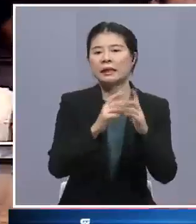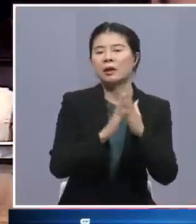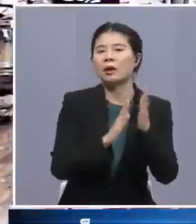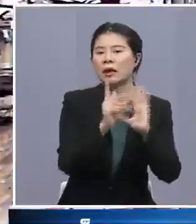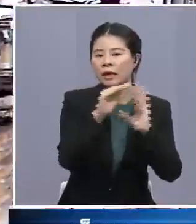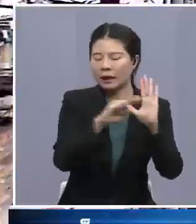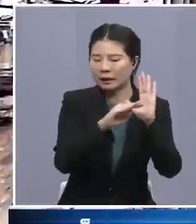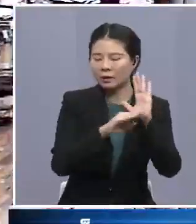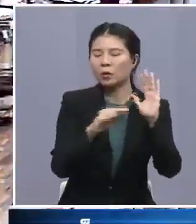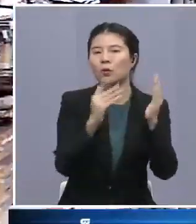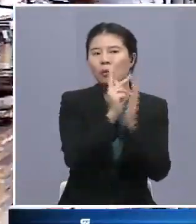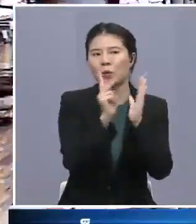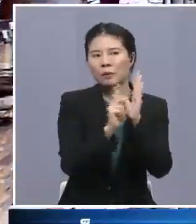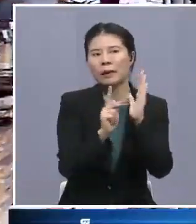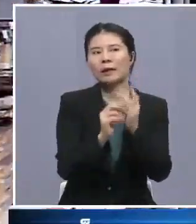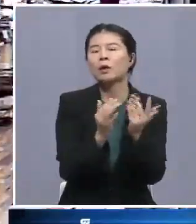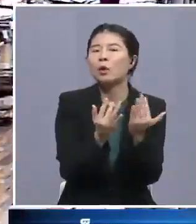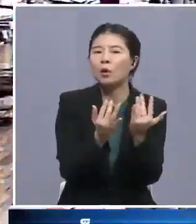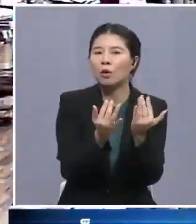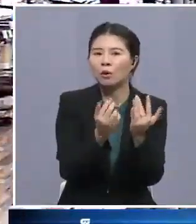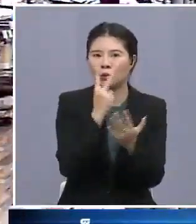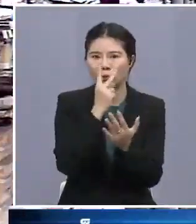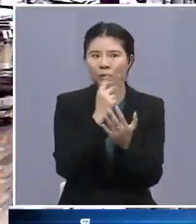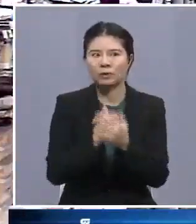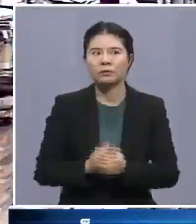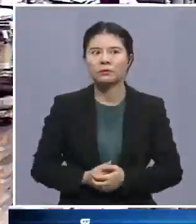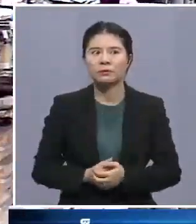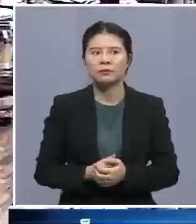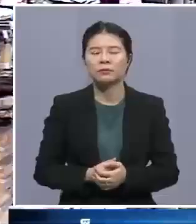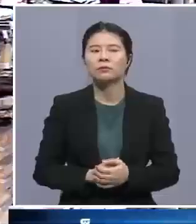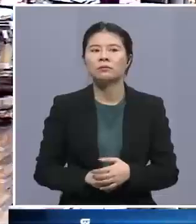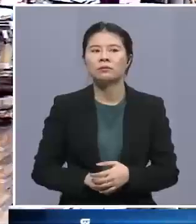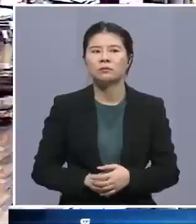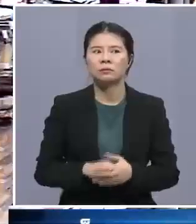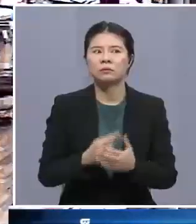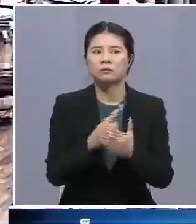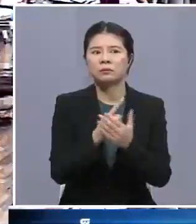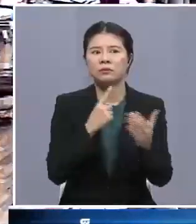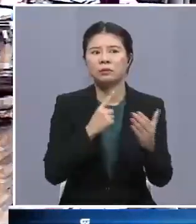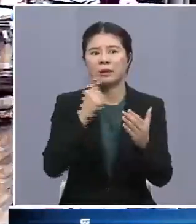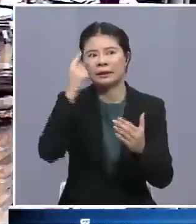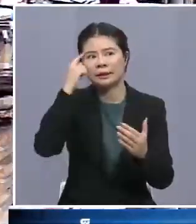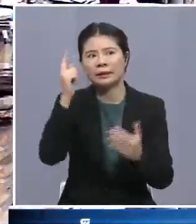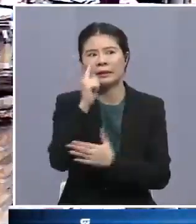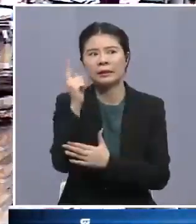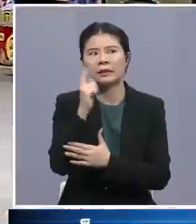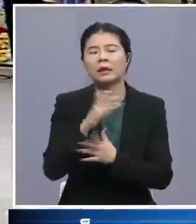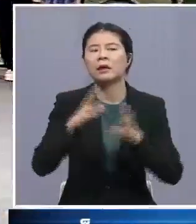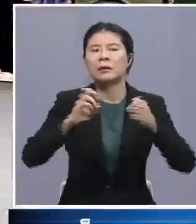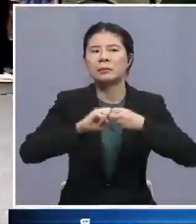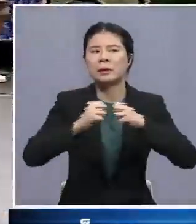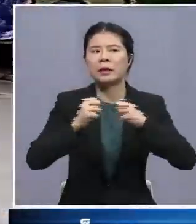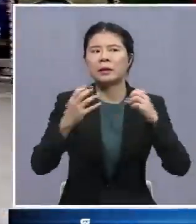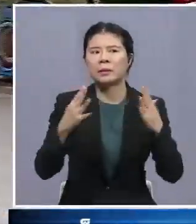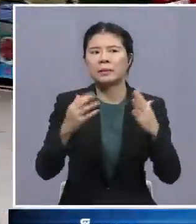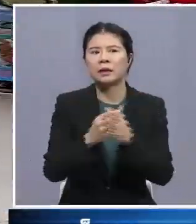ทีนี้ถ้าไปมองในเรื่องของการดำเนินการในชั้นของสภาผู้แทนราษฎรนะครับก็มองกันว่าไม่น่าจะมีปัญหาหรอกเพราะว่า